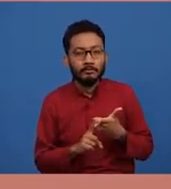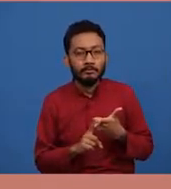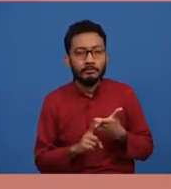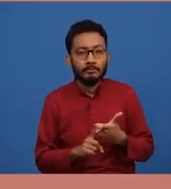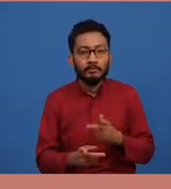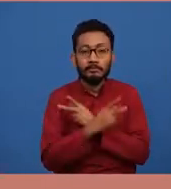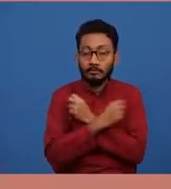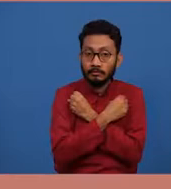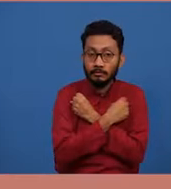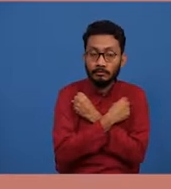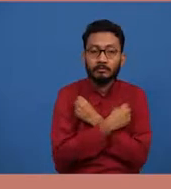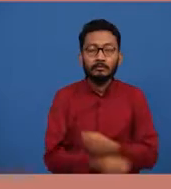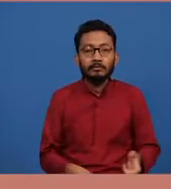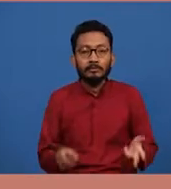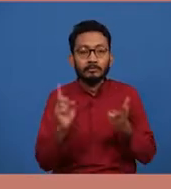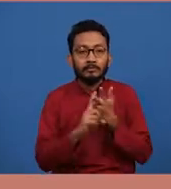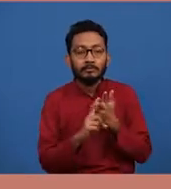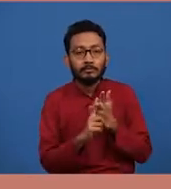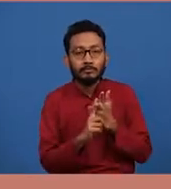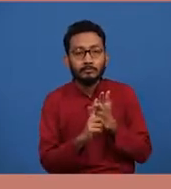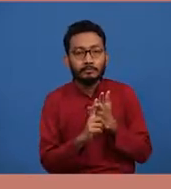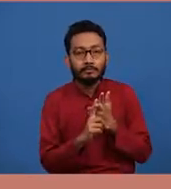kasih sayang. Ketiga,